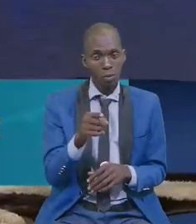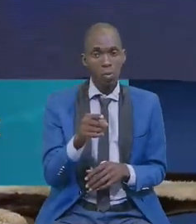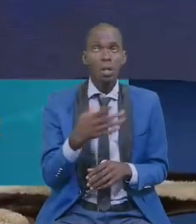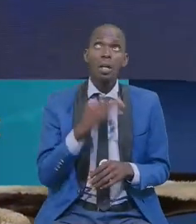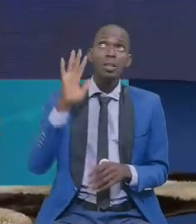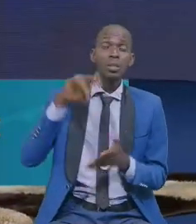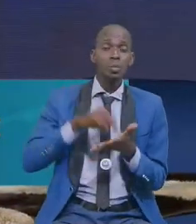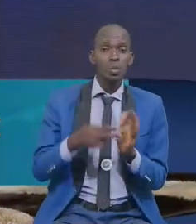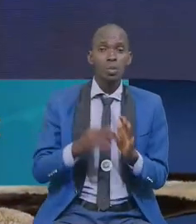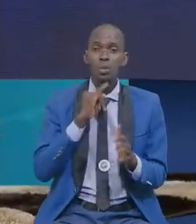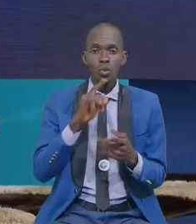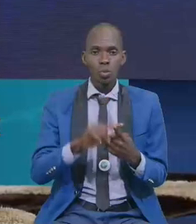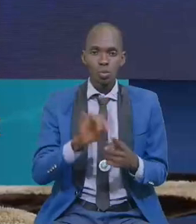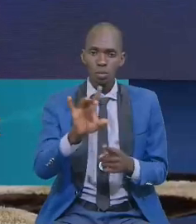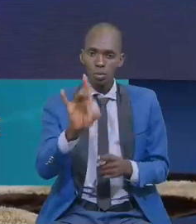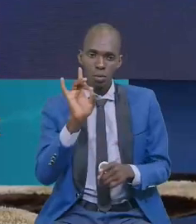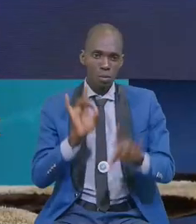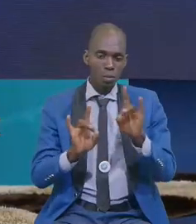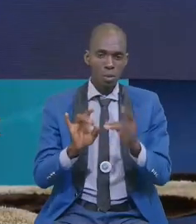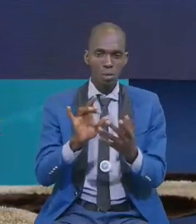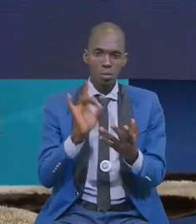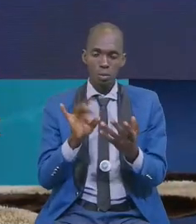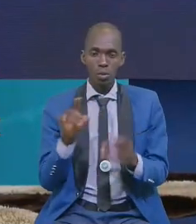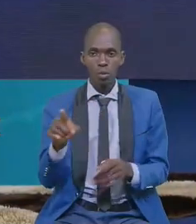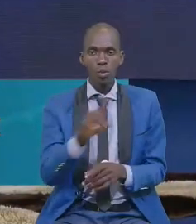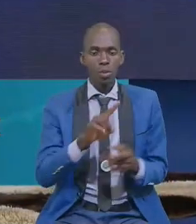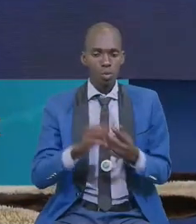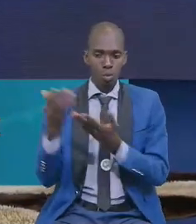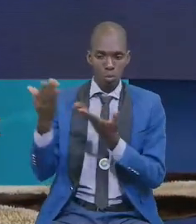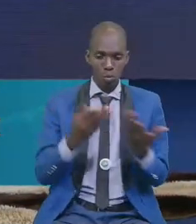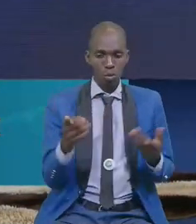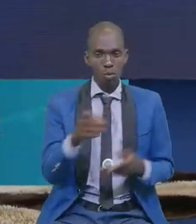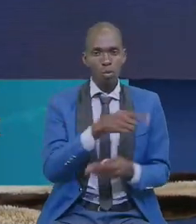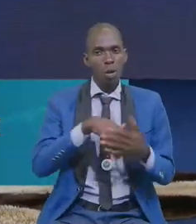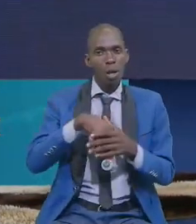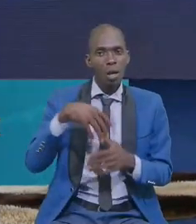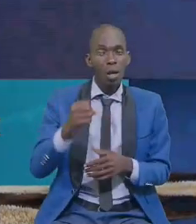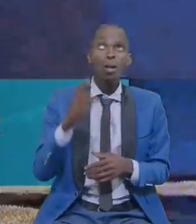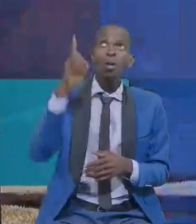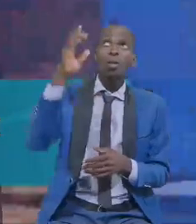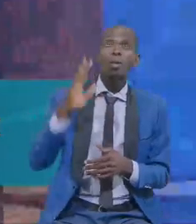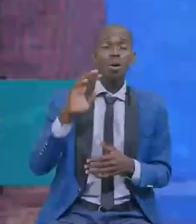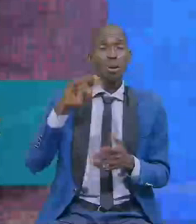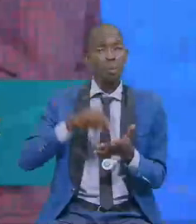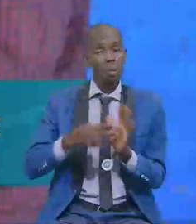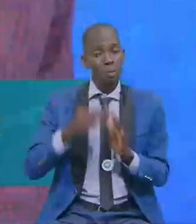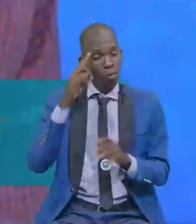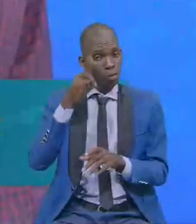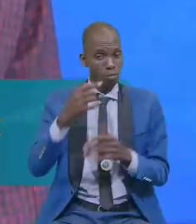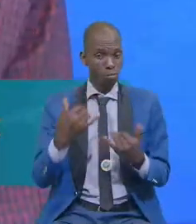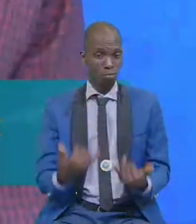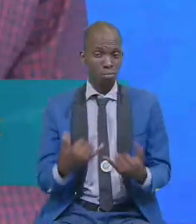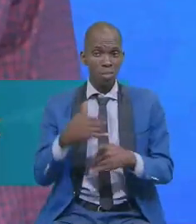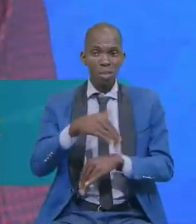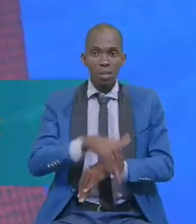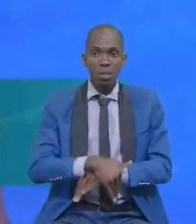c'est de te choisir, de te sélectionner et de te faire sortir. Et le plan de Dieu ce soir,